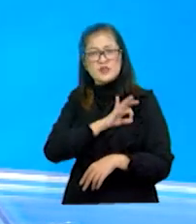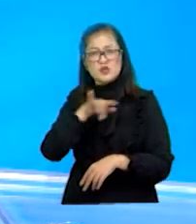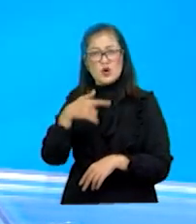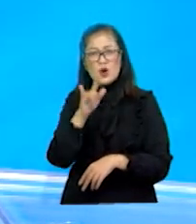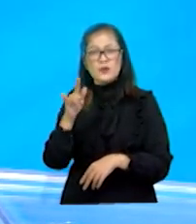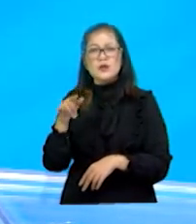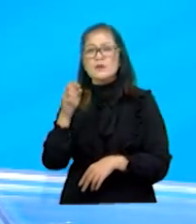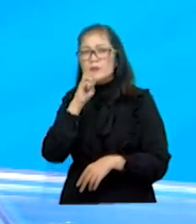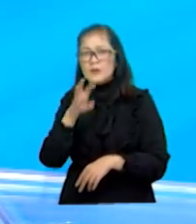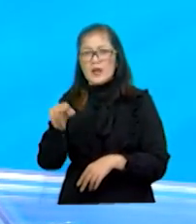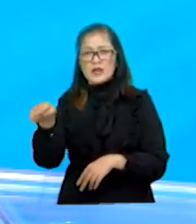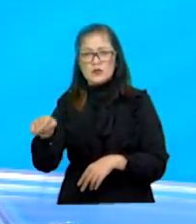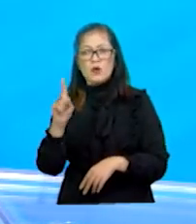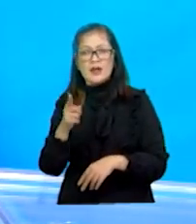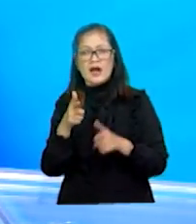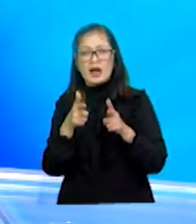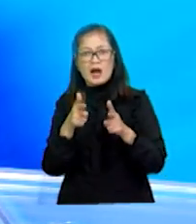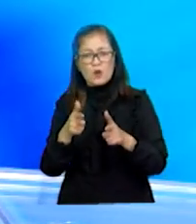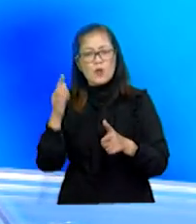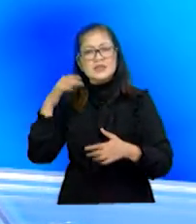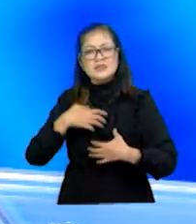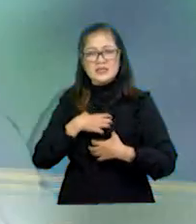Widodo mengidap gangguan jiwa.